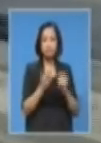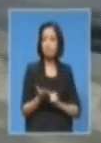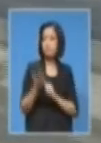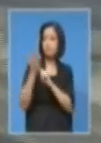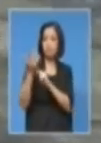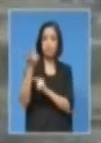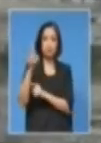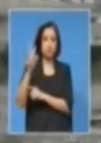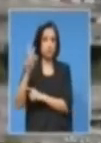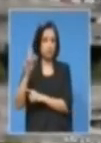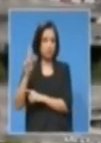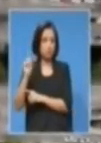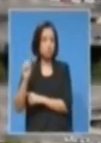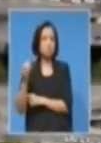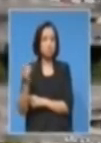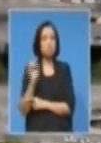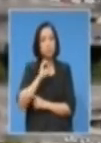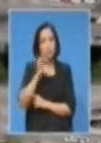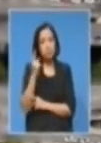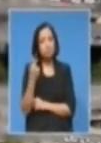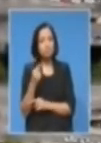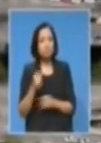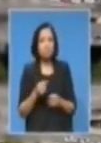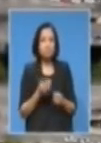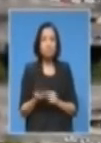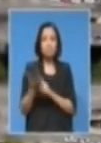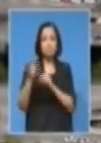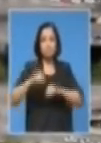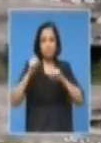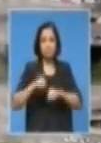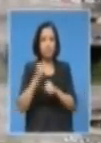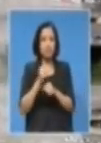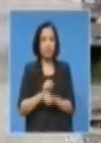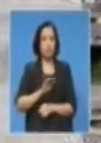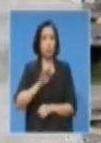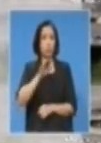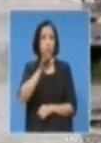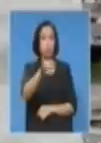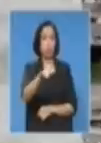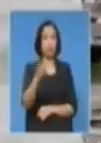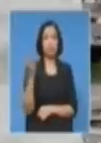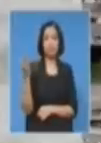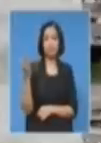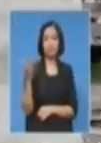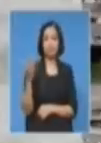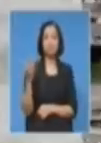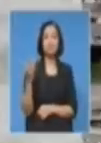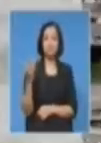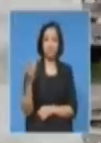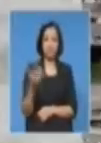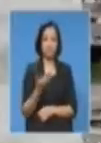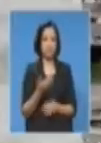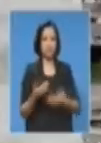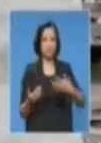พัฒน์เองก็ได้ให้ความเห็นชอบเพื่อจะนำเสนอคณะรัฐมนตรีอนุมัติต่อไป2เส้นด้วยกันก็คือมอเตอร์เวย์สายบางป